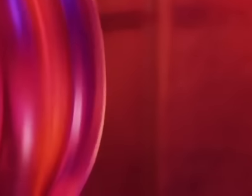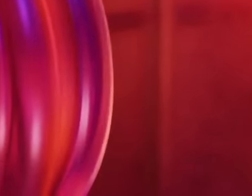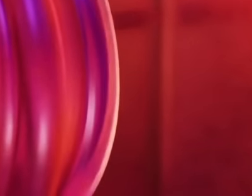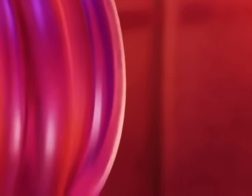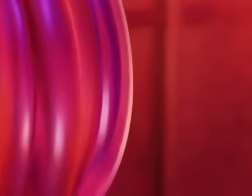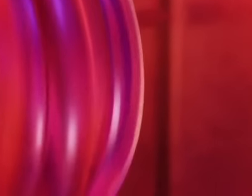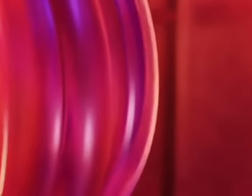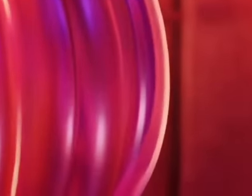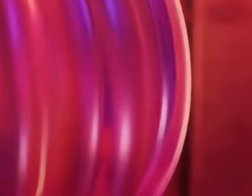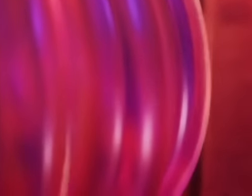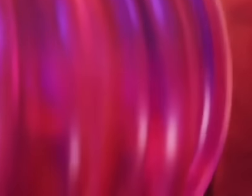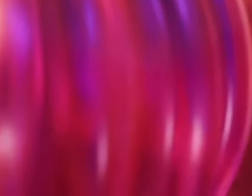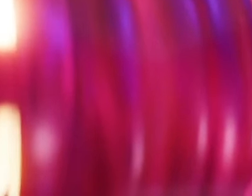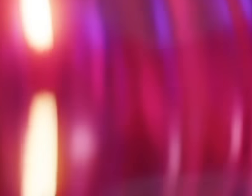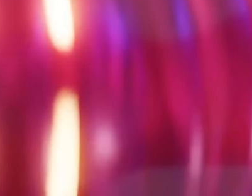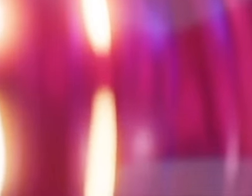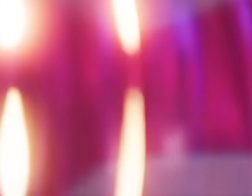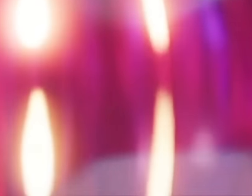واجعله لنا